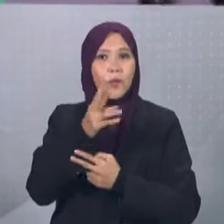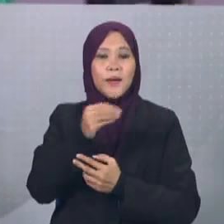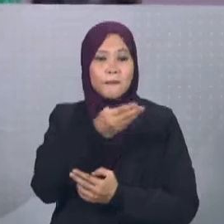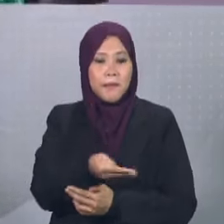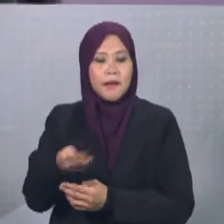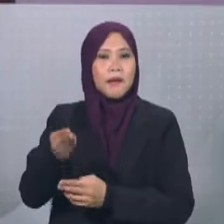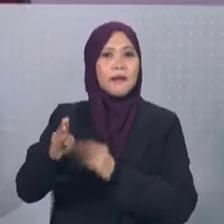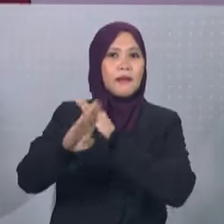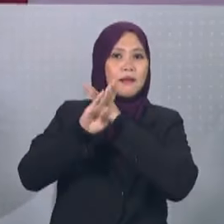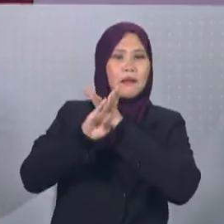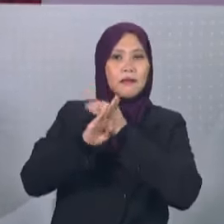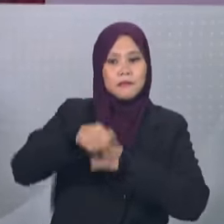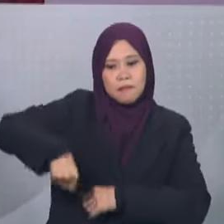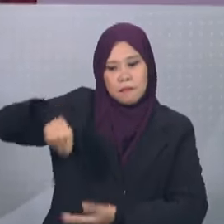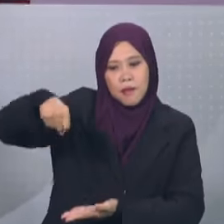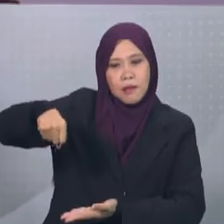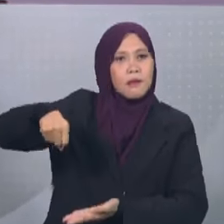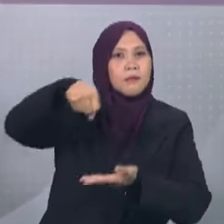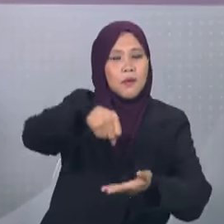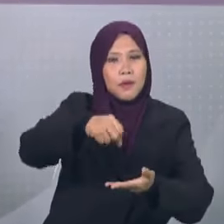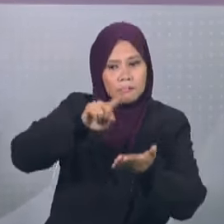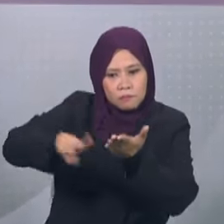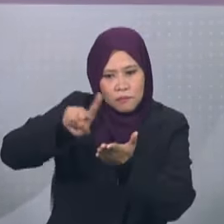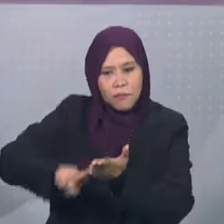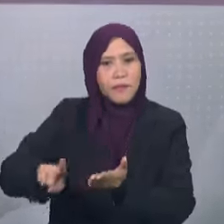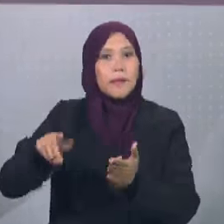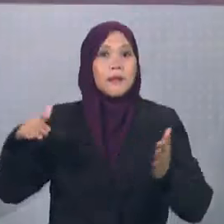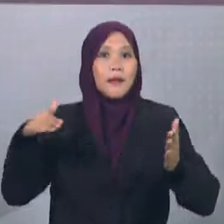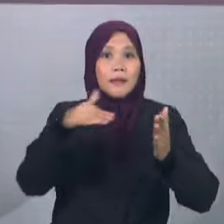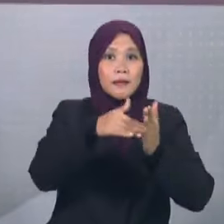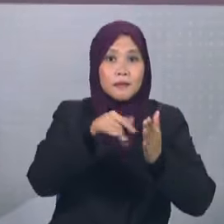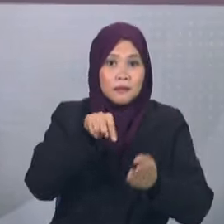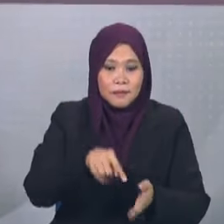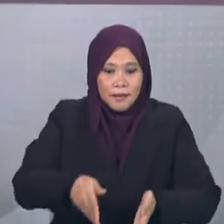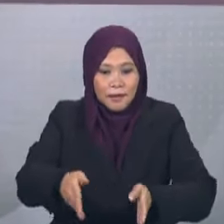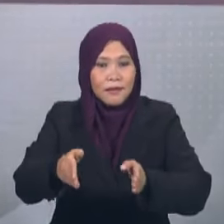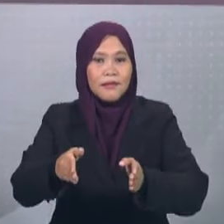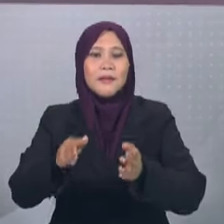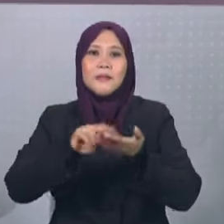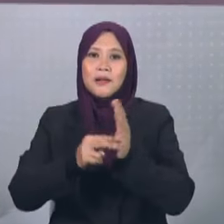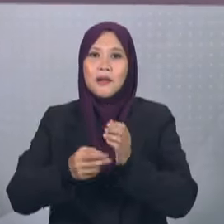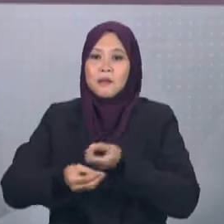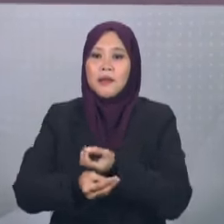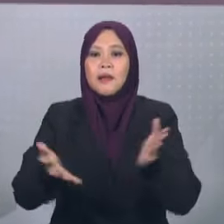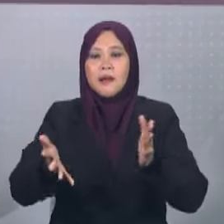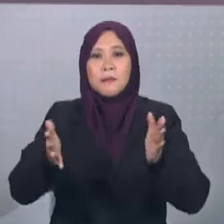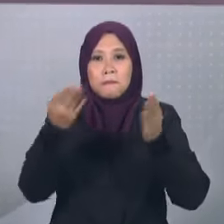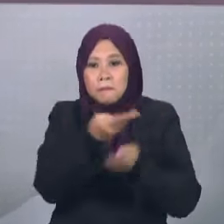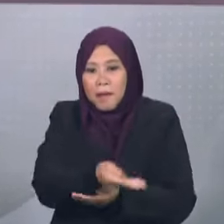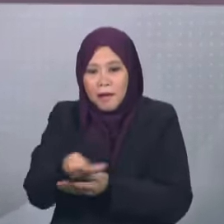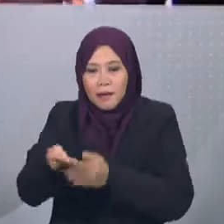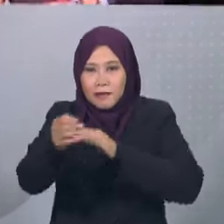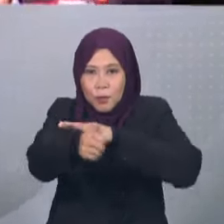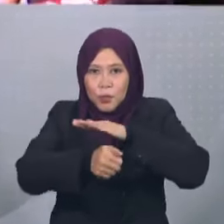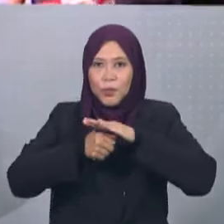dilarang dalam beg yang mereka bawa. Kami difahamkan dengan sekatan tersebut secara tidak langsung, pengedar rokok seludup atau barangan larangan